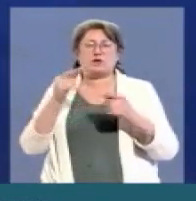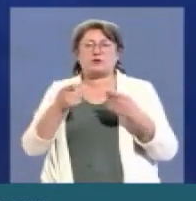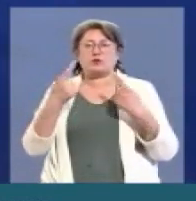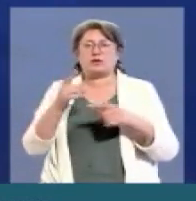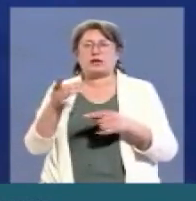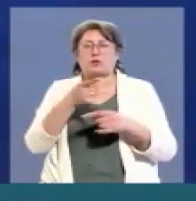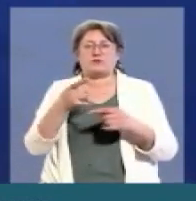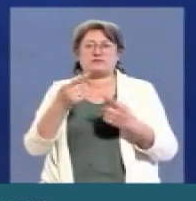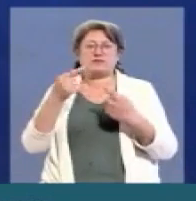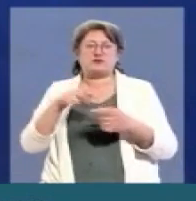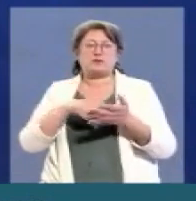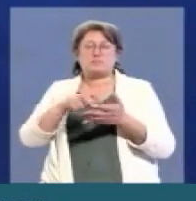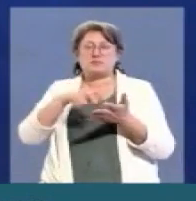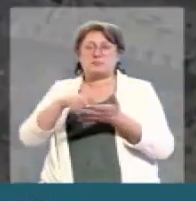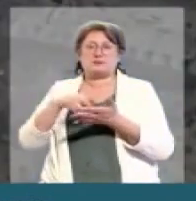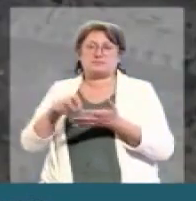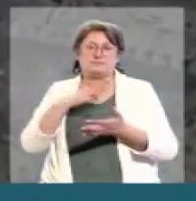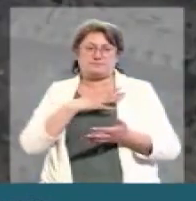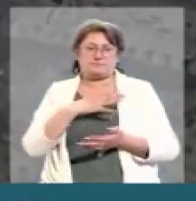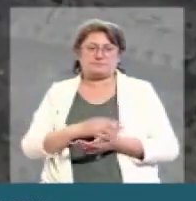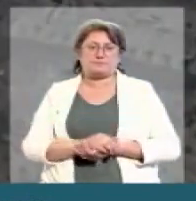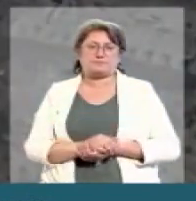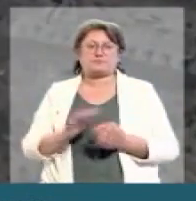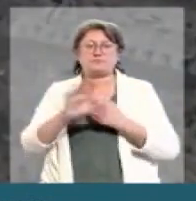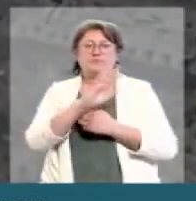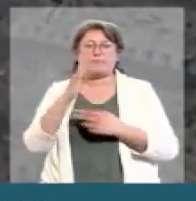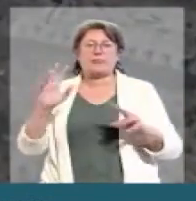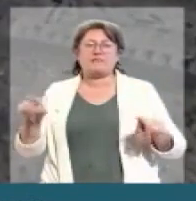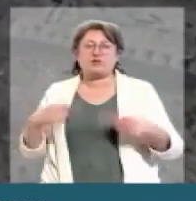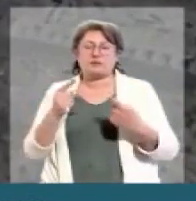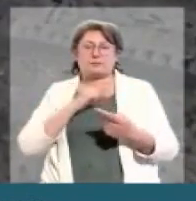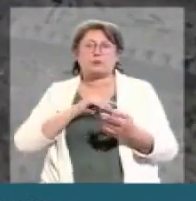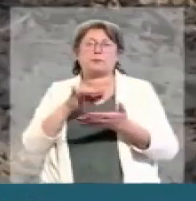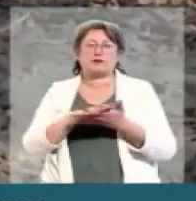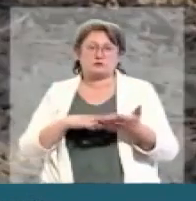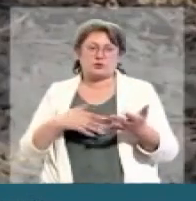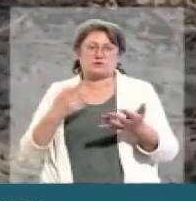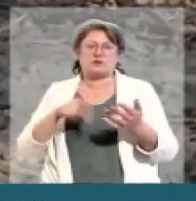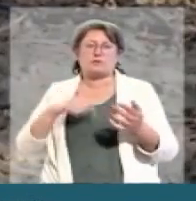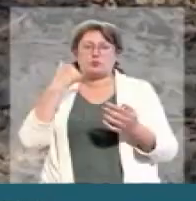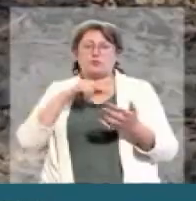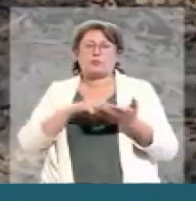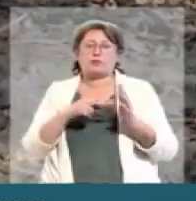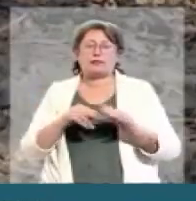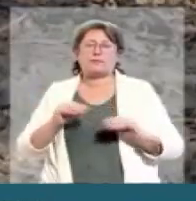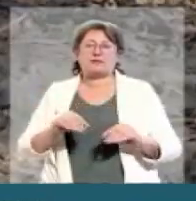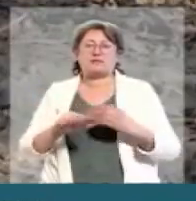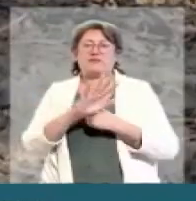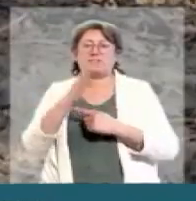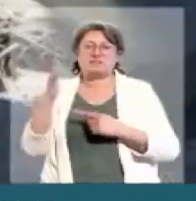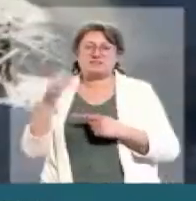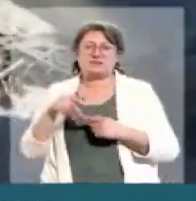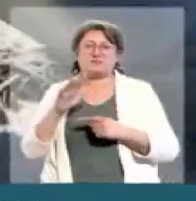регионов. Соответствующие письма были направлены. Лесовосстановительные работы продолжаются. В этом году план посадки лесных